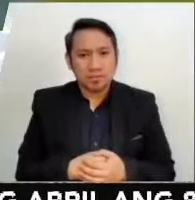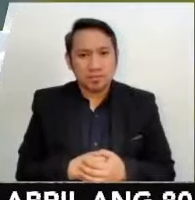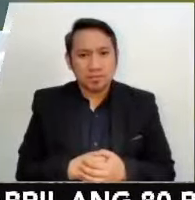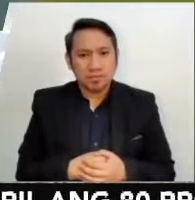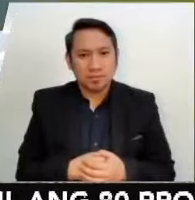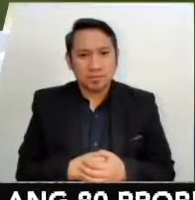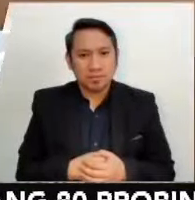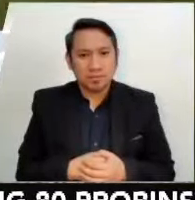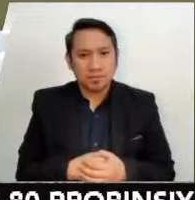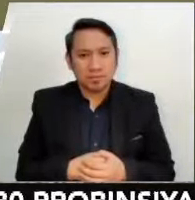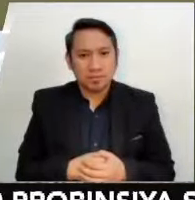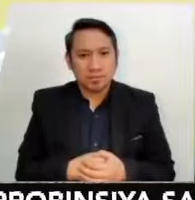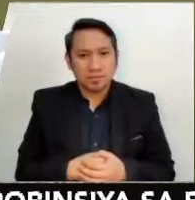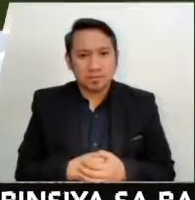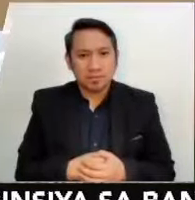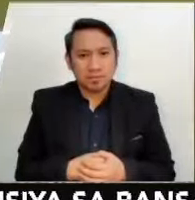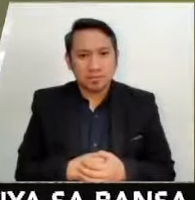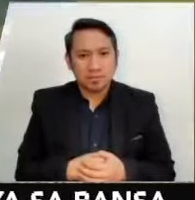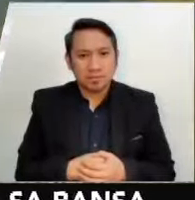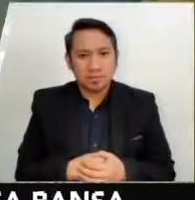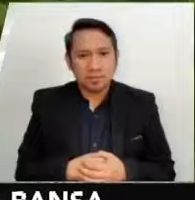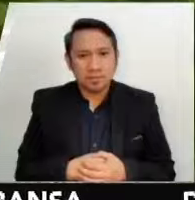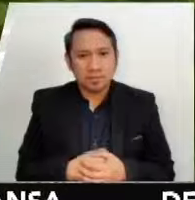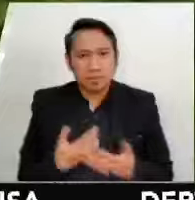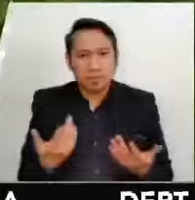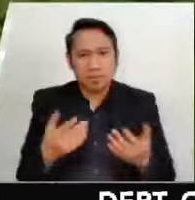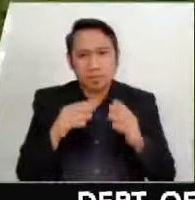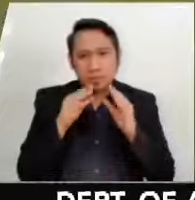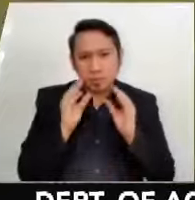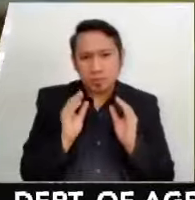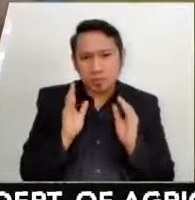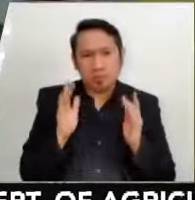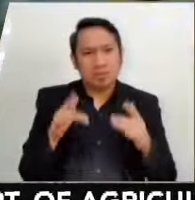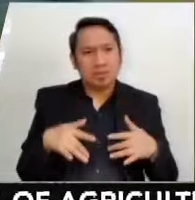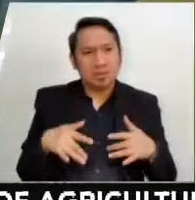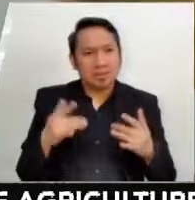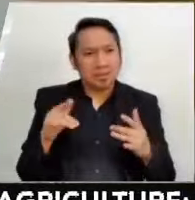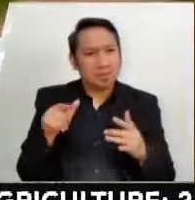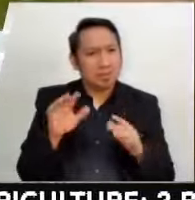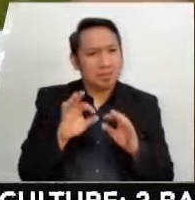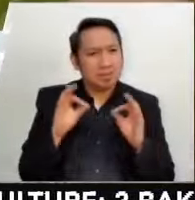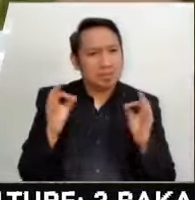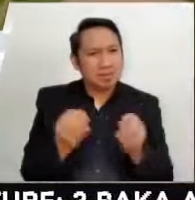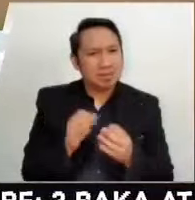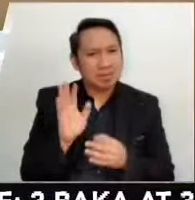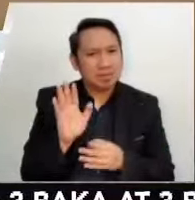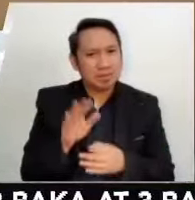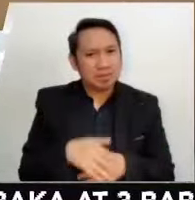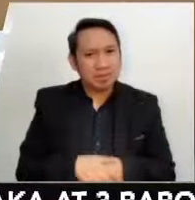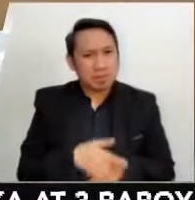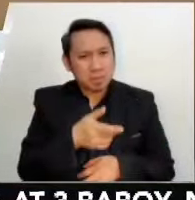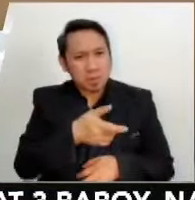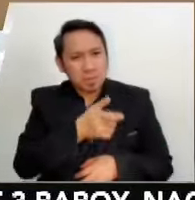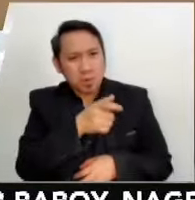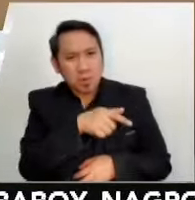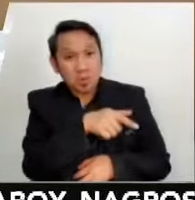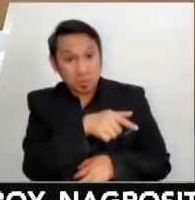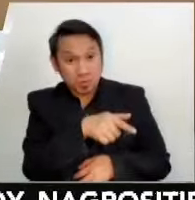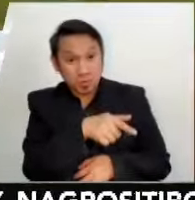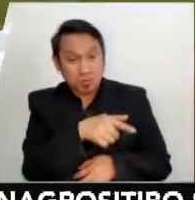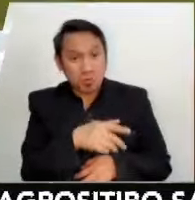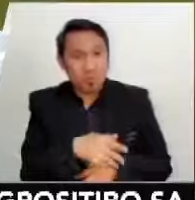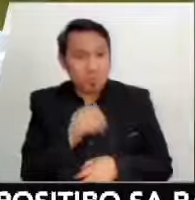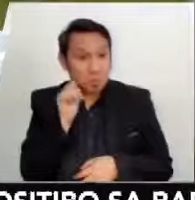From happy moments sa balot ng lungkot ang buhay ng pamilya Soriano. Nabaril ang karakter ni Marian Rivera na si